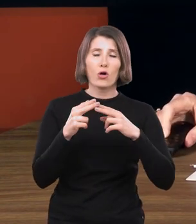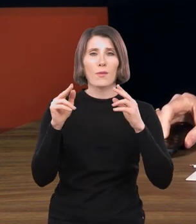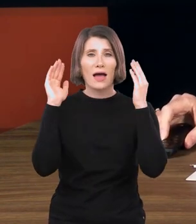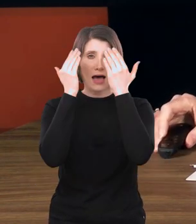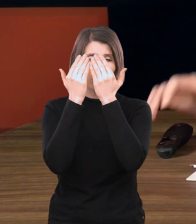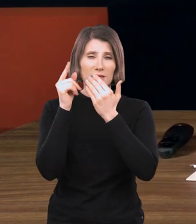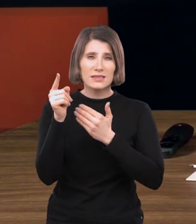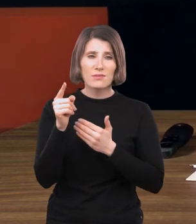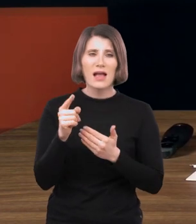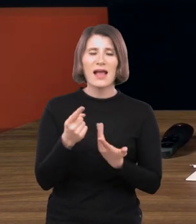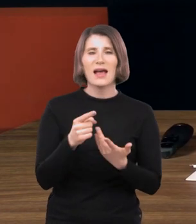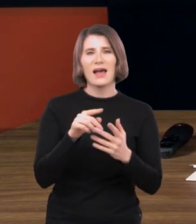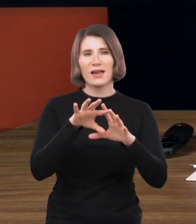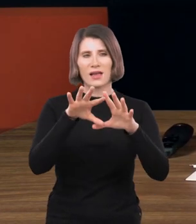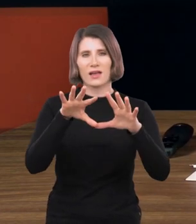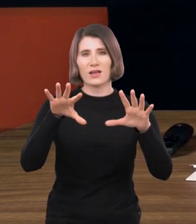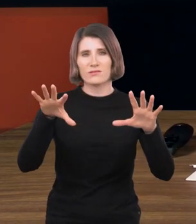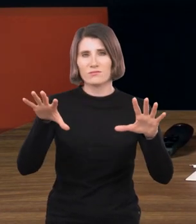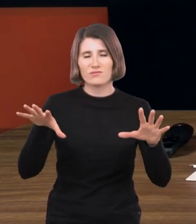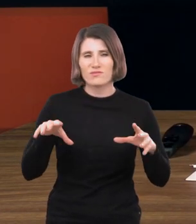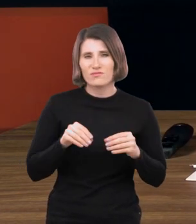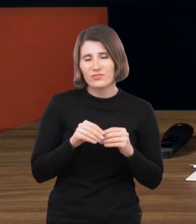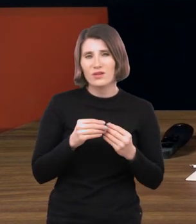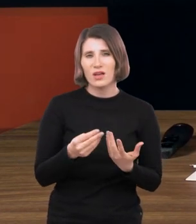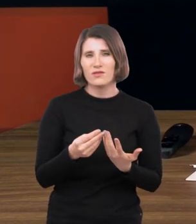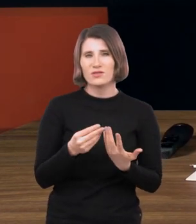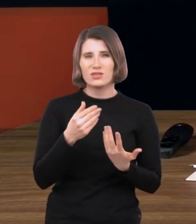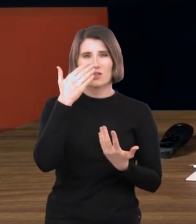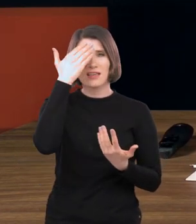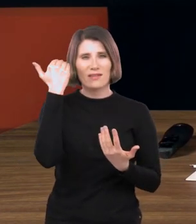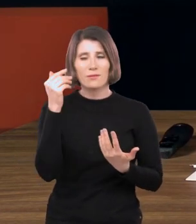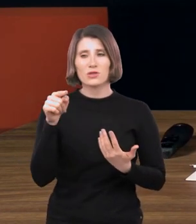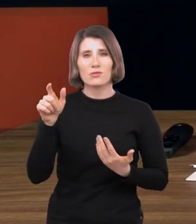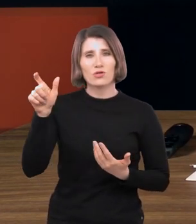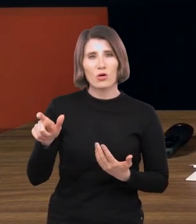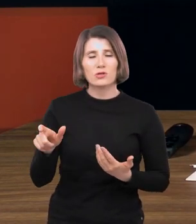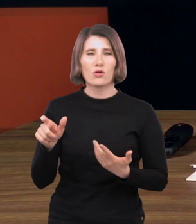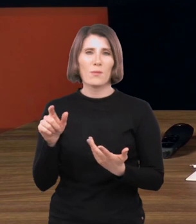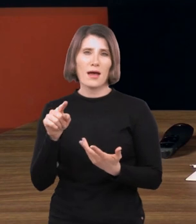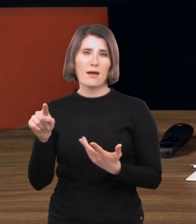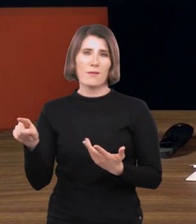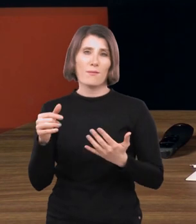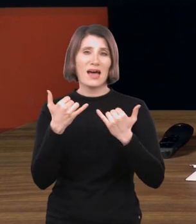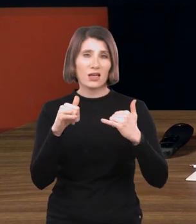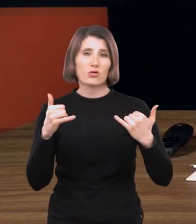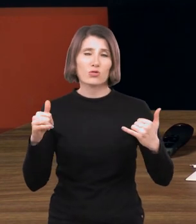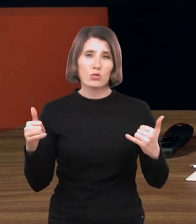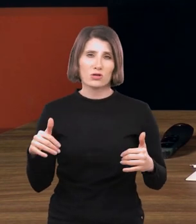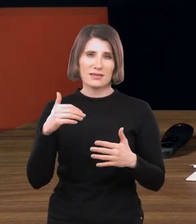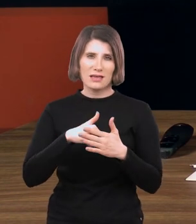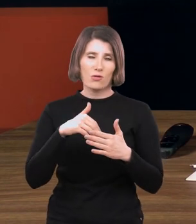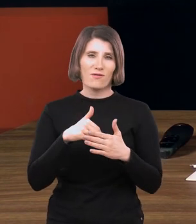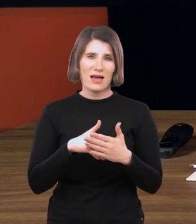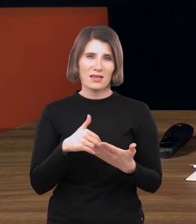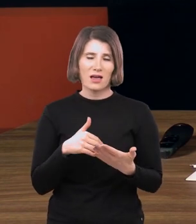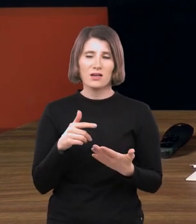nie wszystkie osoby też wiedzą, że te osoby mają tak szeroki wachlarz zachowań i z